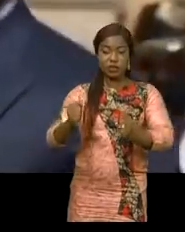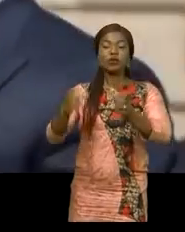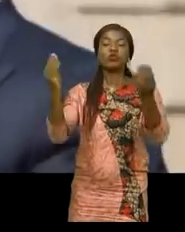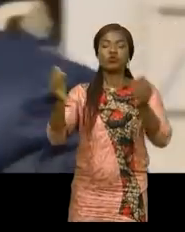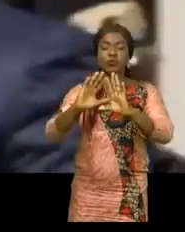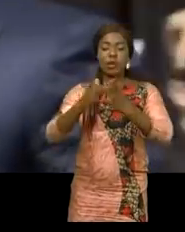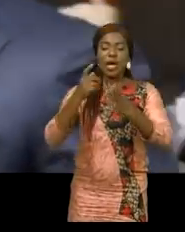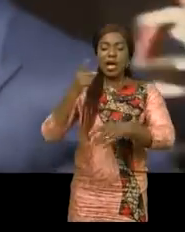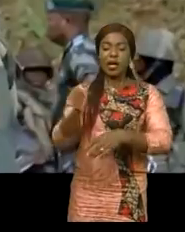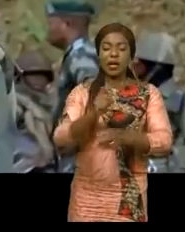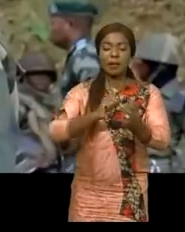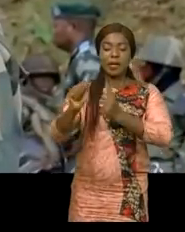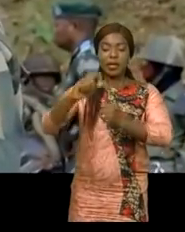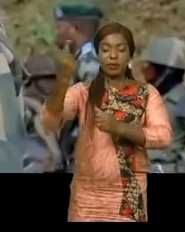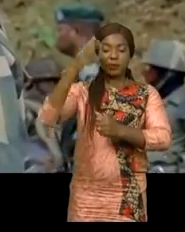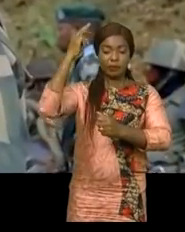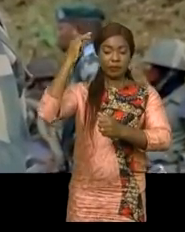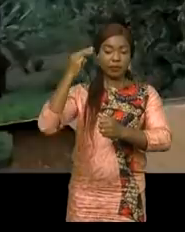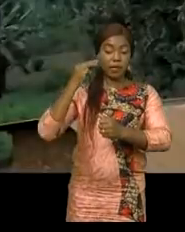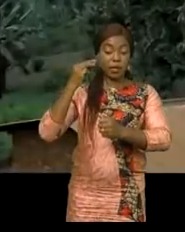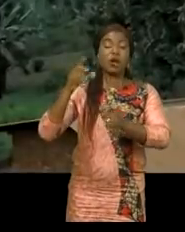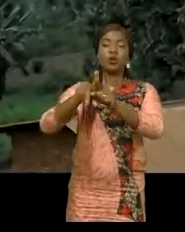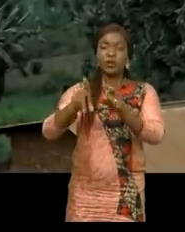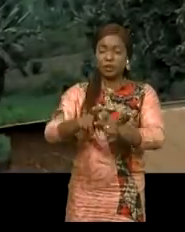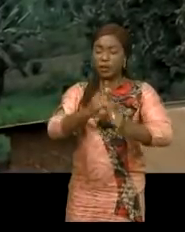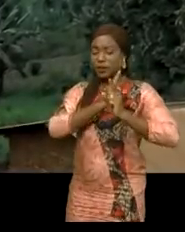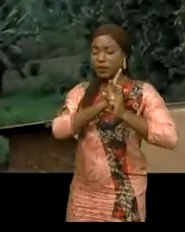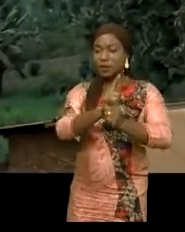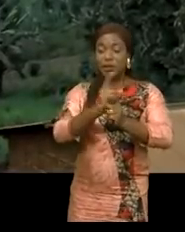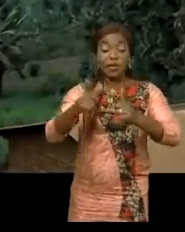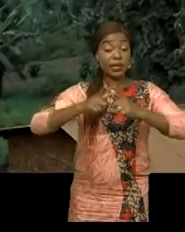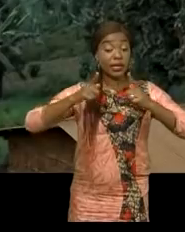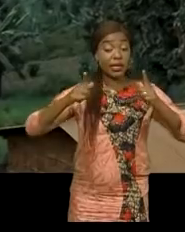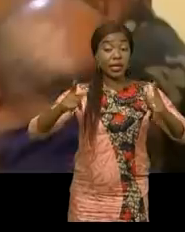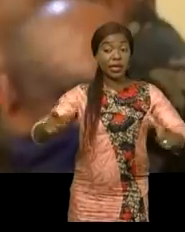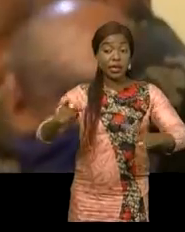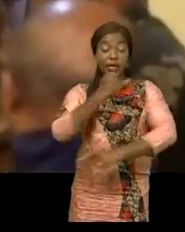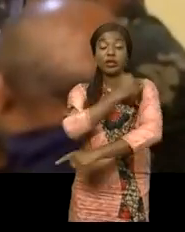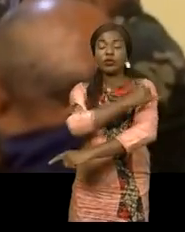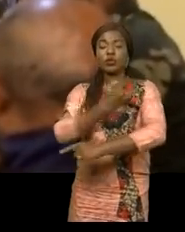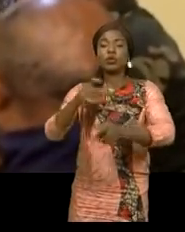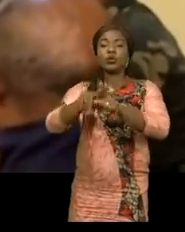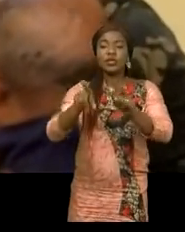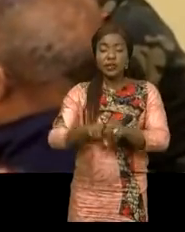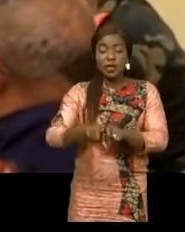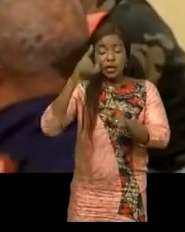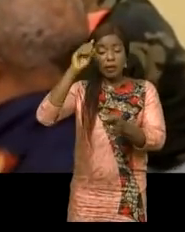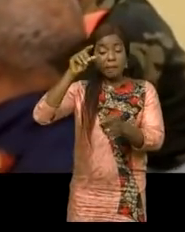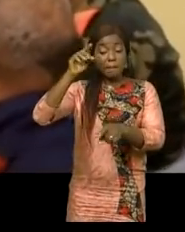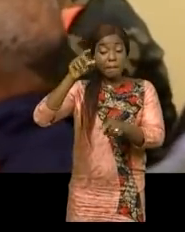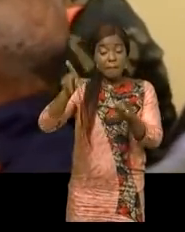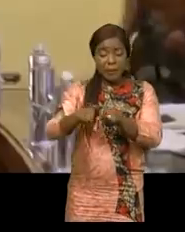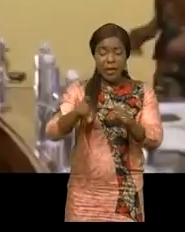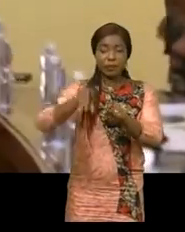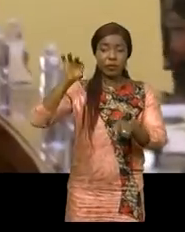félix antoine pilon beau celle de rétablir la sécurité des grands dîners bien être de la population et ouriel par la même occasion que le